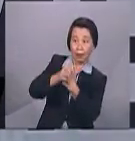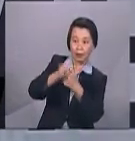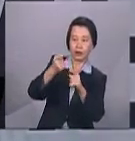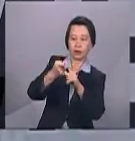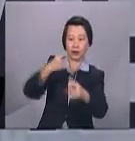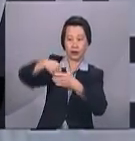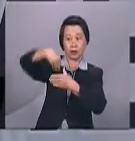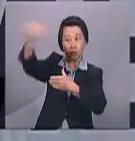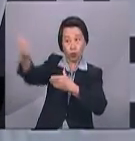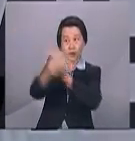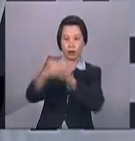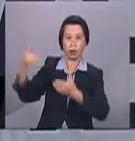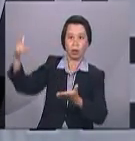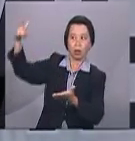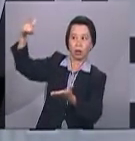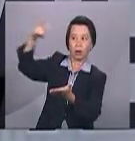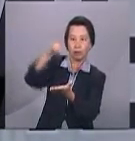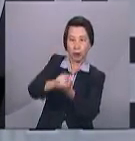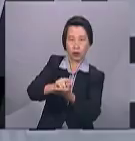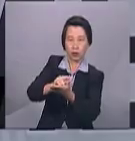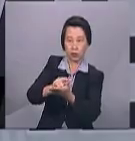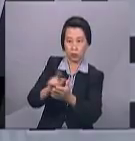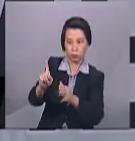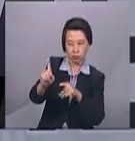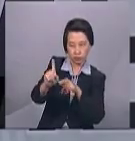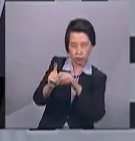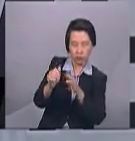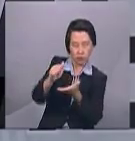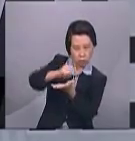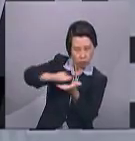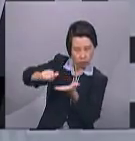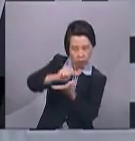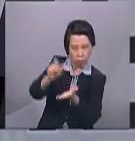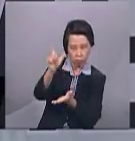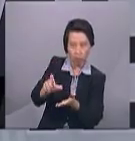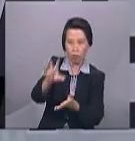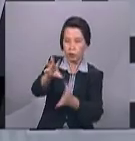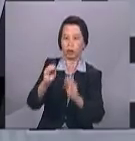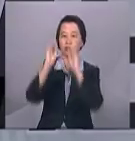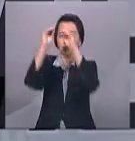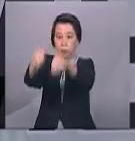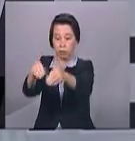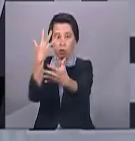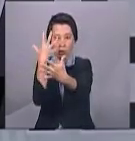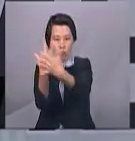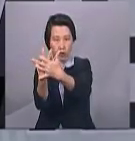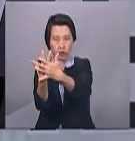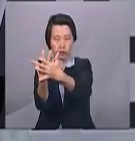negara disaring dan dipastikan di quarantine untuk tempoh 14 hari.